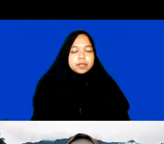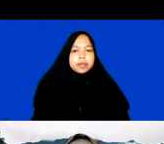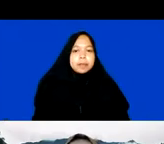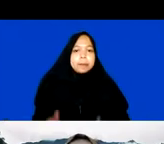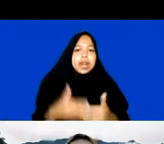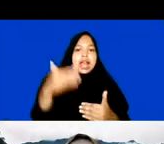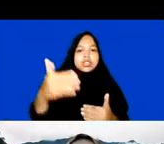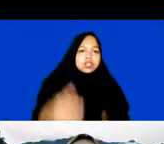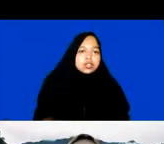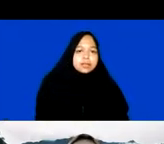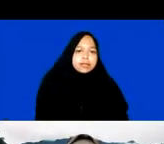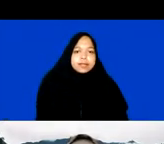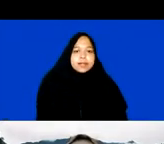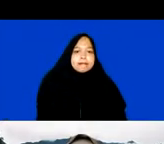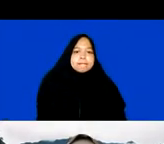untuk